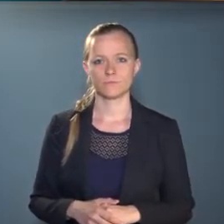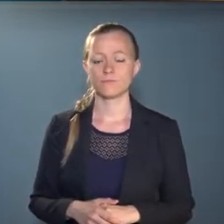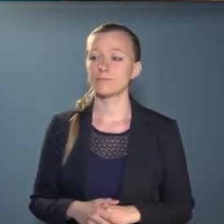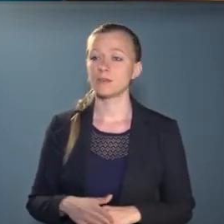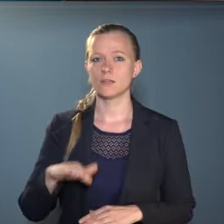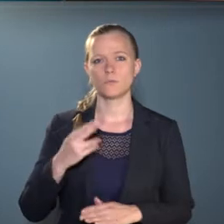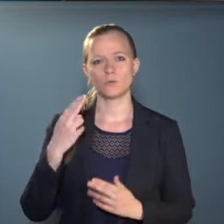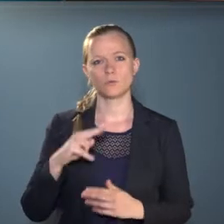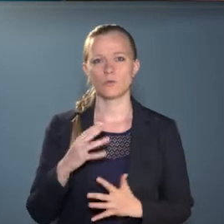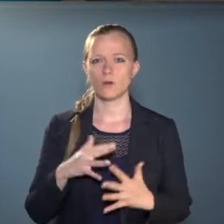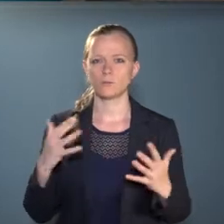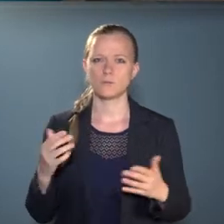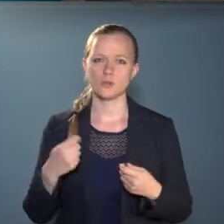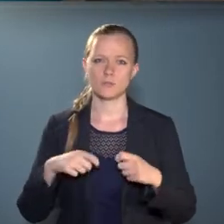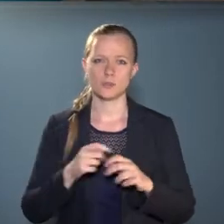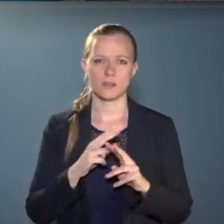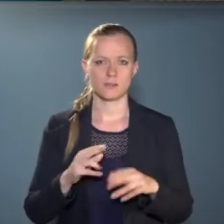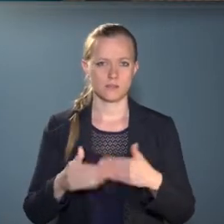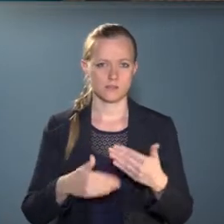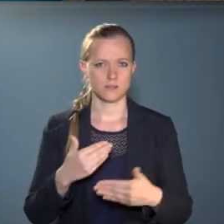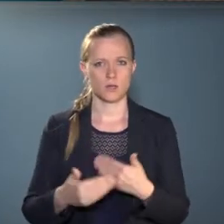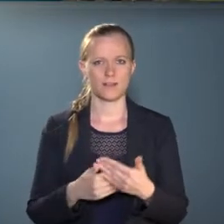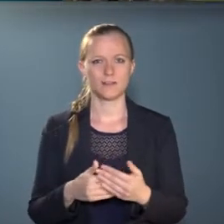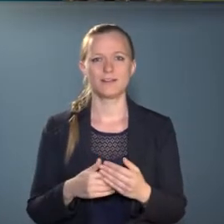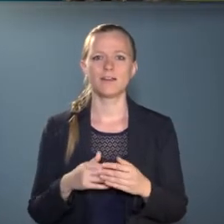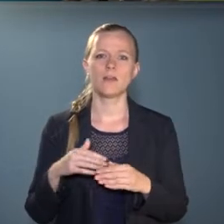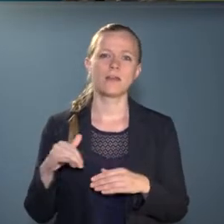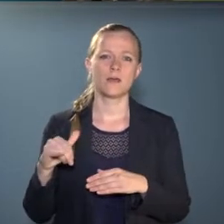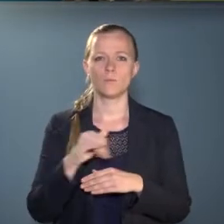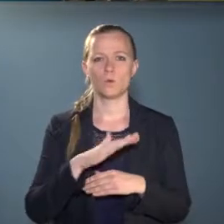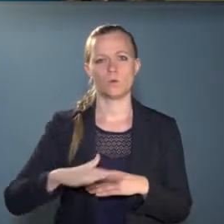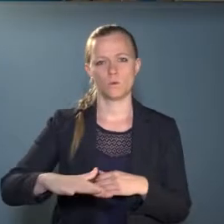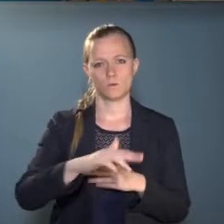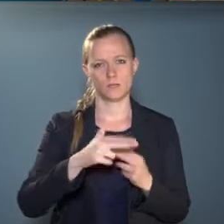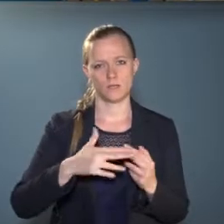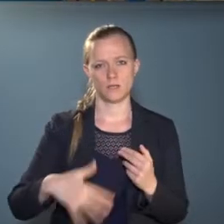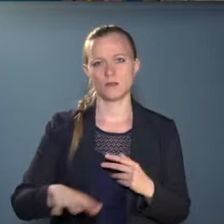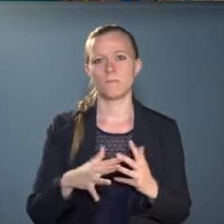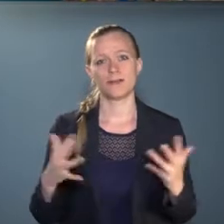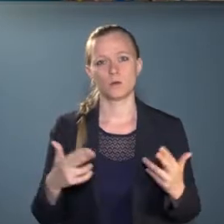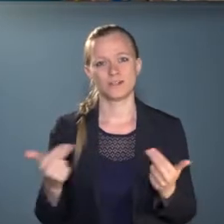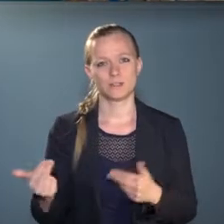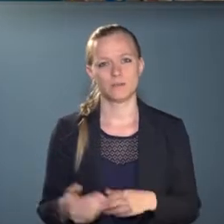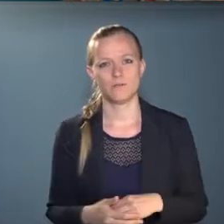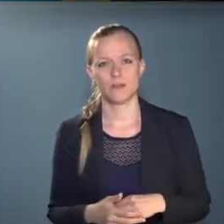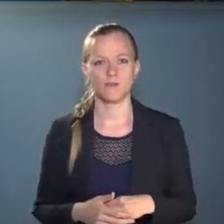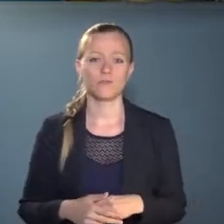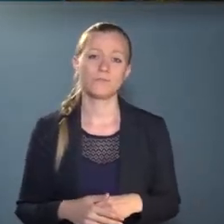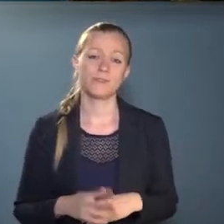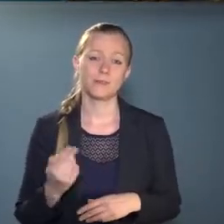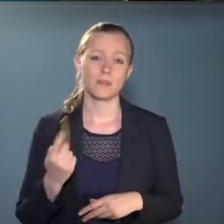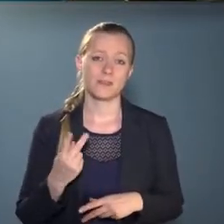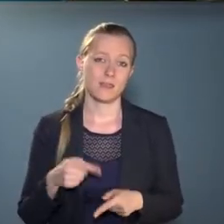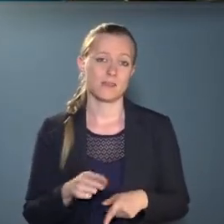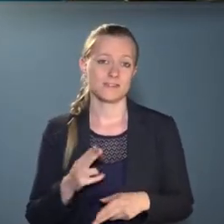Tábornok úr, hatalmas építkezések zajlanak a repülőtér házatáján. Önöknek ez mekkora kihívás? Hát természetesen